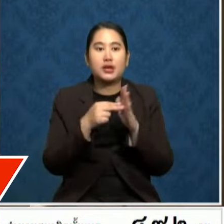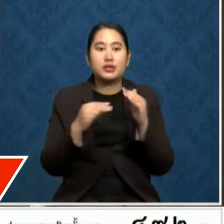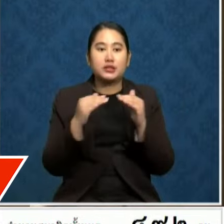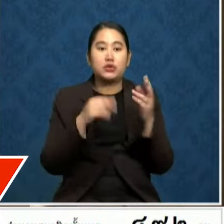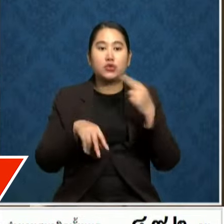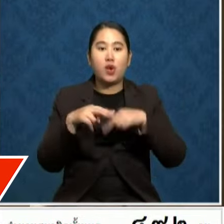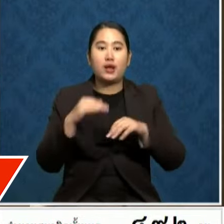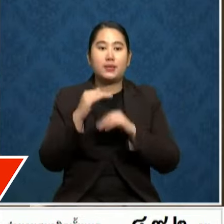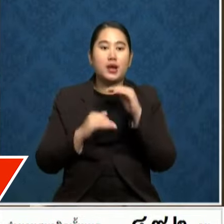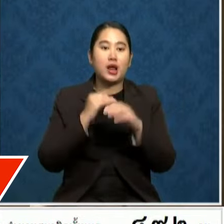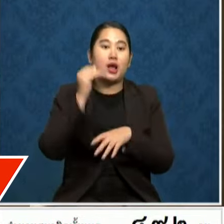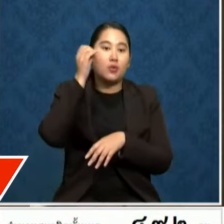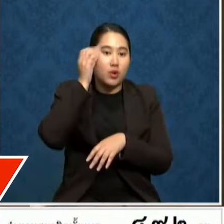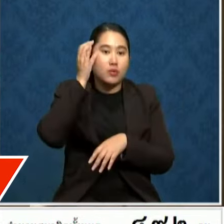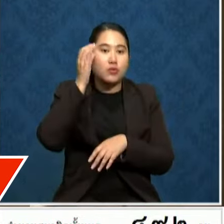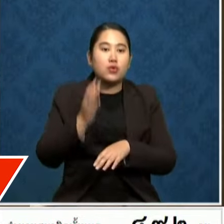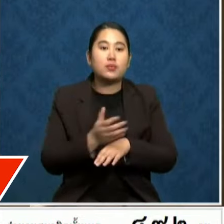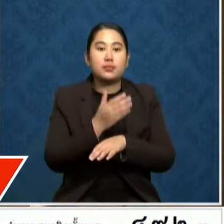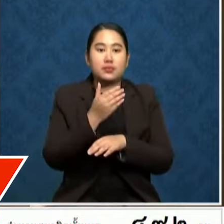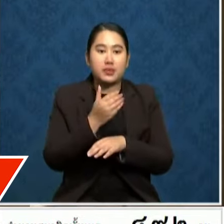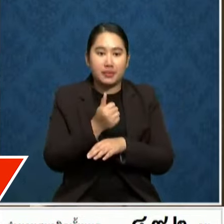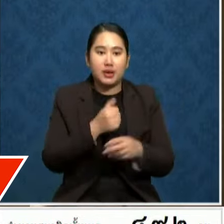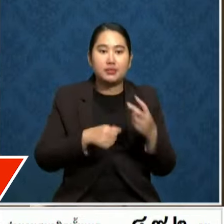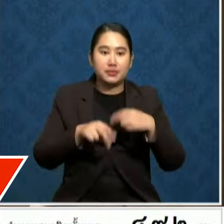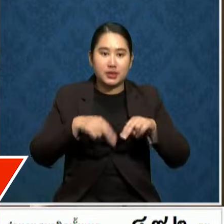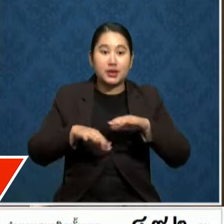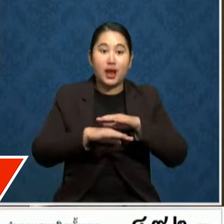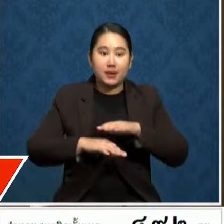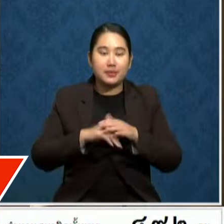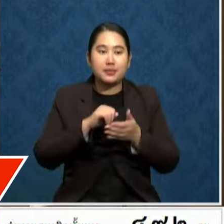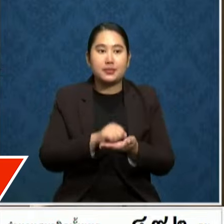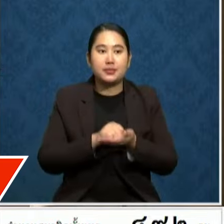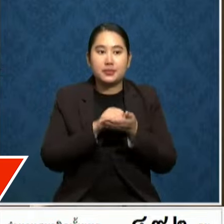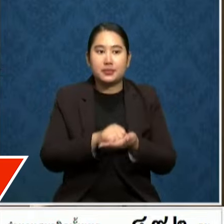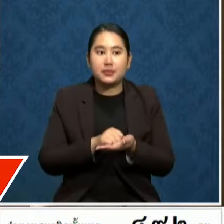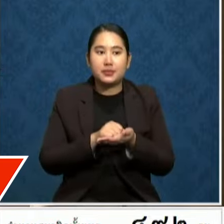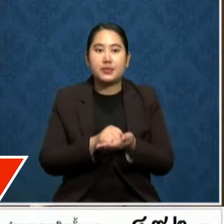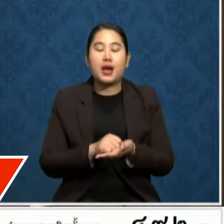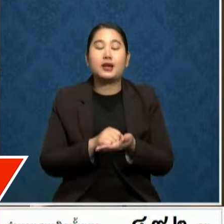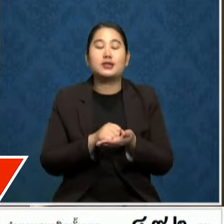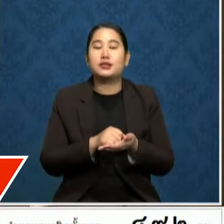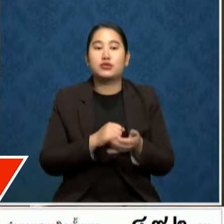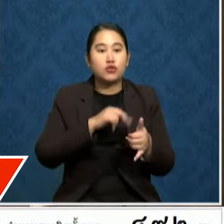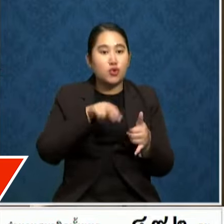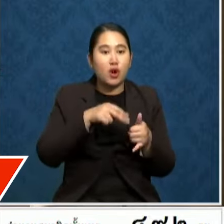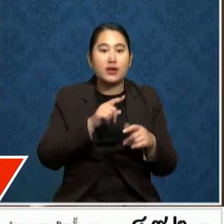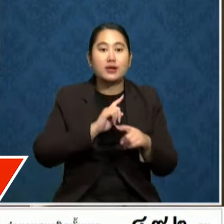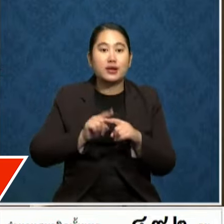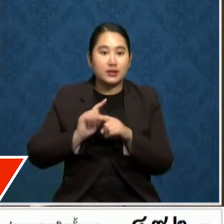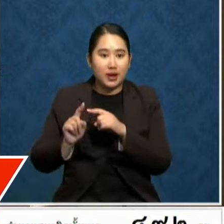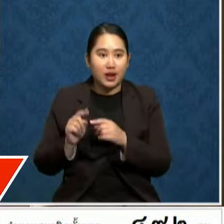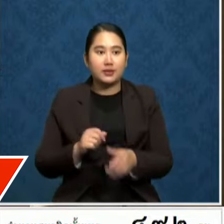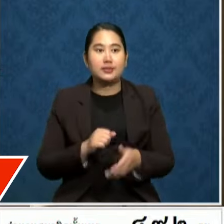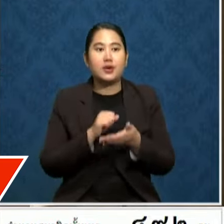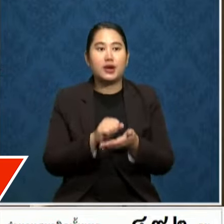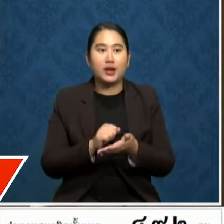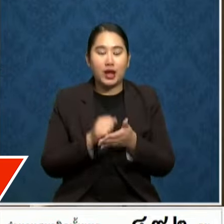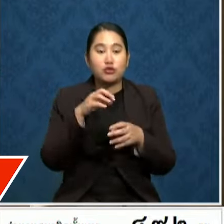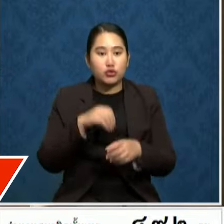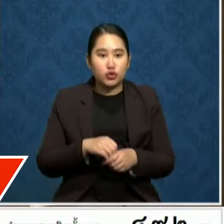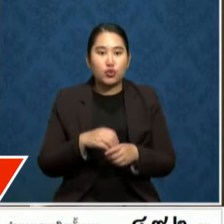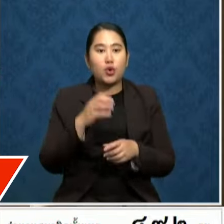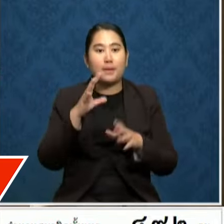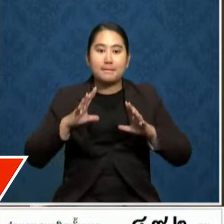พัฒนาด้านความรู้พื้นเมืองการเข้าถึงบริการสาธารณสุขฟรีและทั่วนหน้าสิทธิในดินแดนในที่